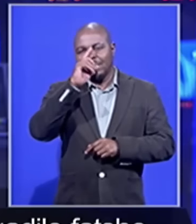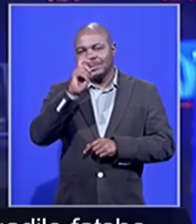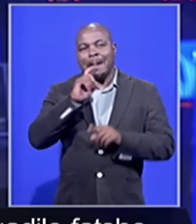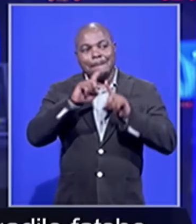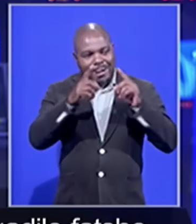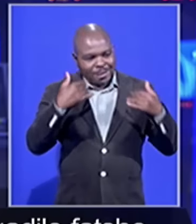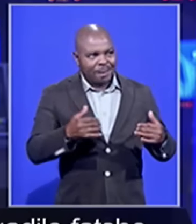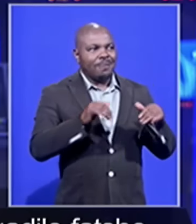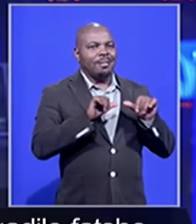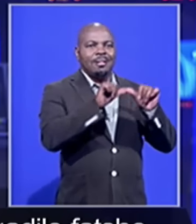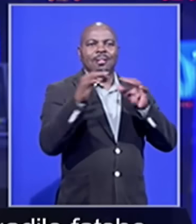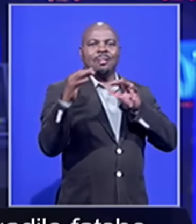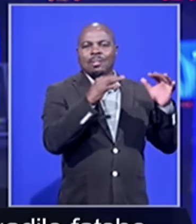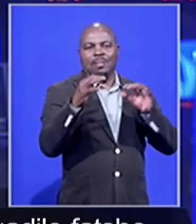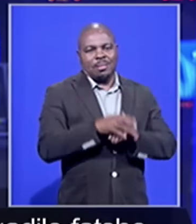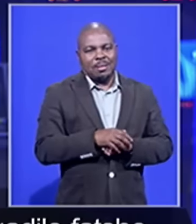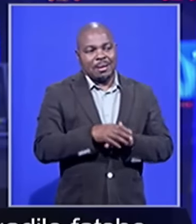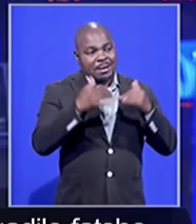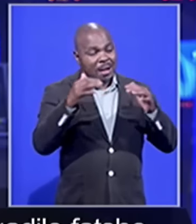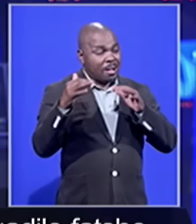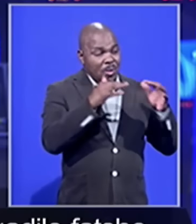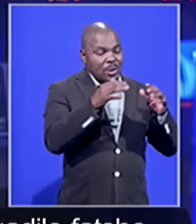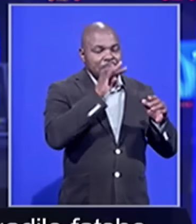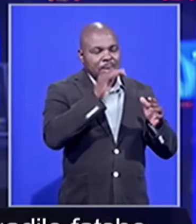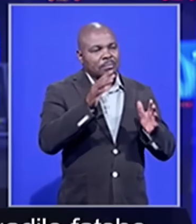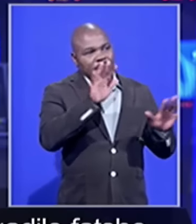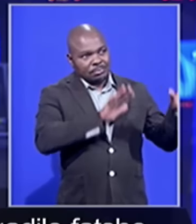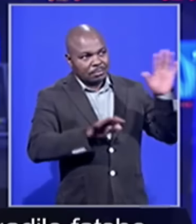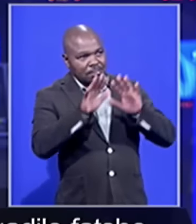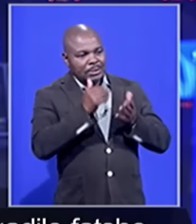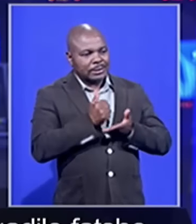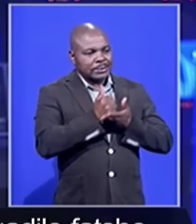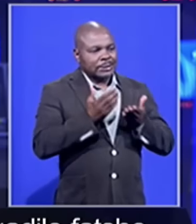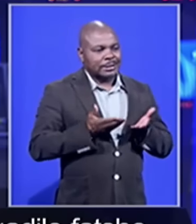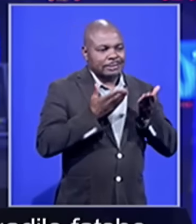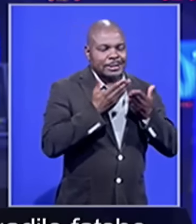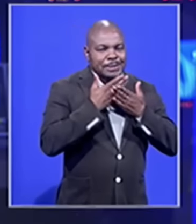di mpefaditse maemo a dithuso tsa botho naheng ya DRC.